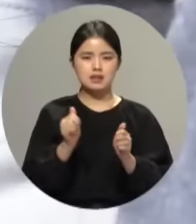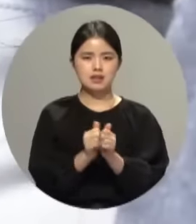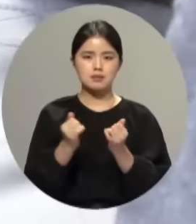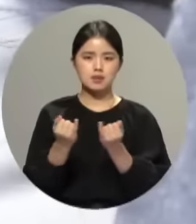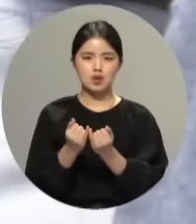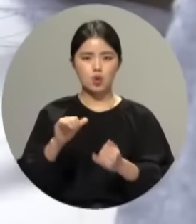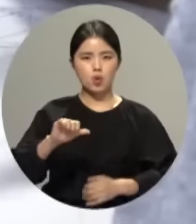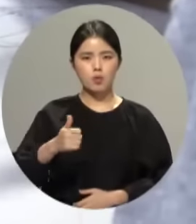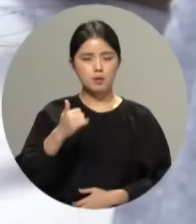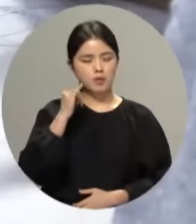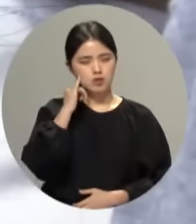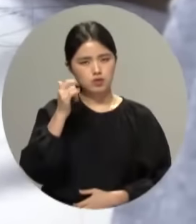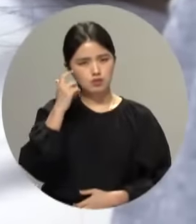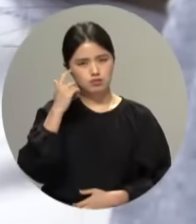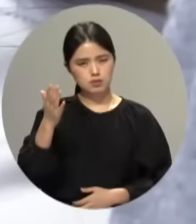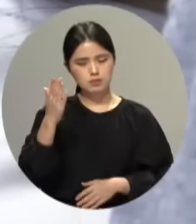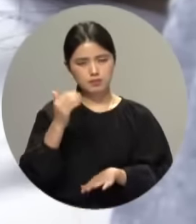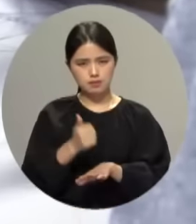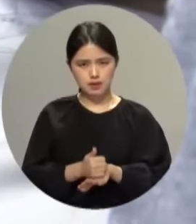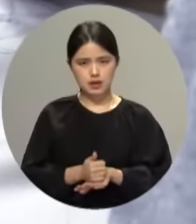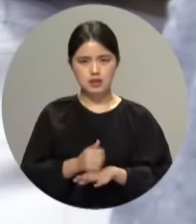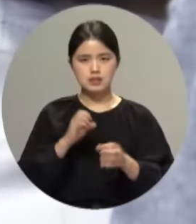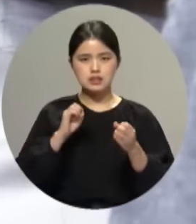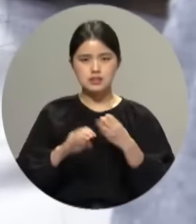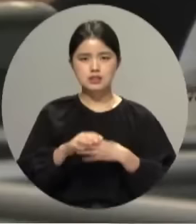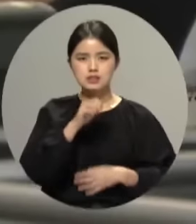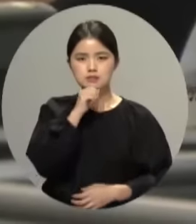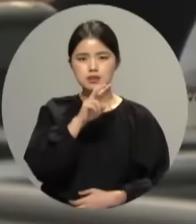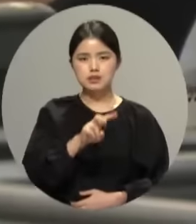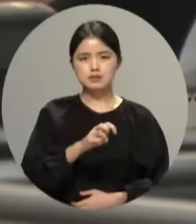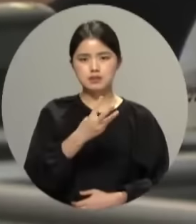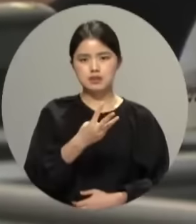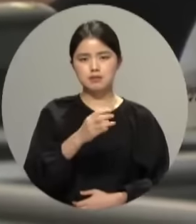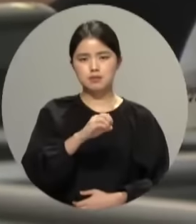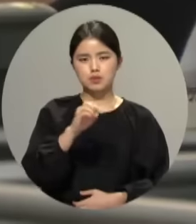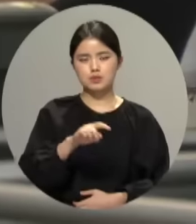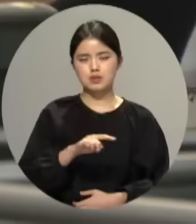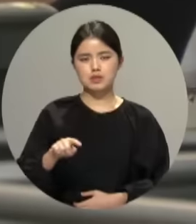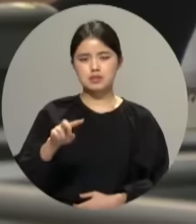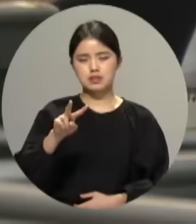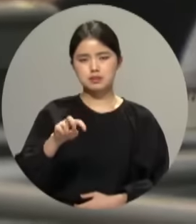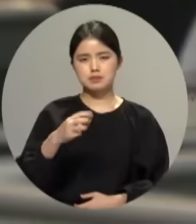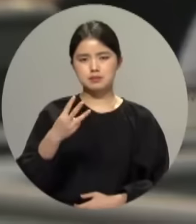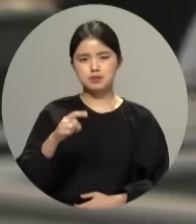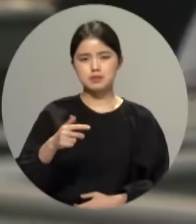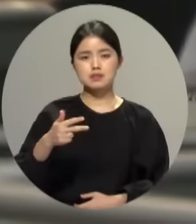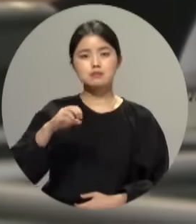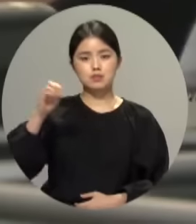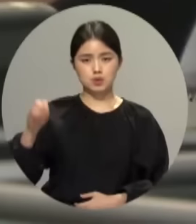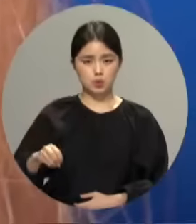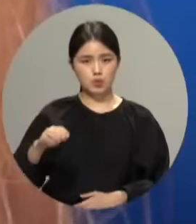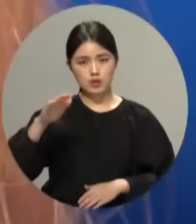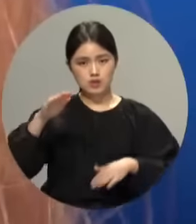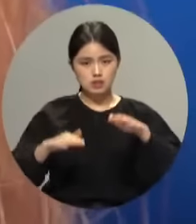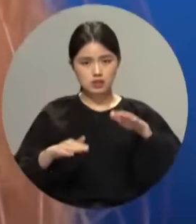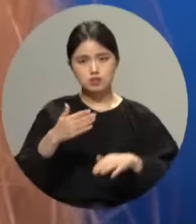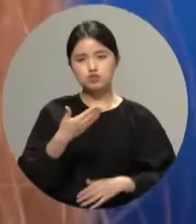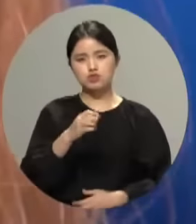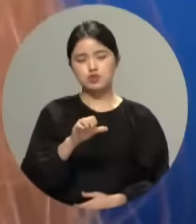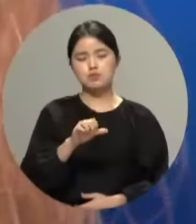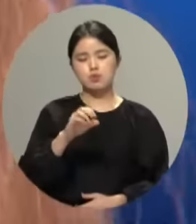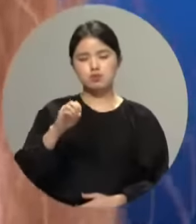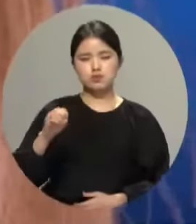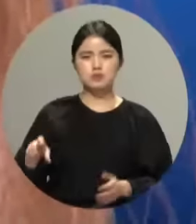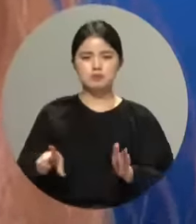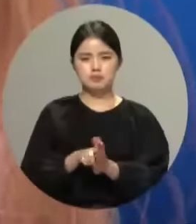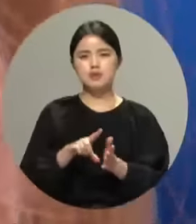면접 조사했고 응답률은 23% 23.7% 표본 노차는 모두 95% 신뢰